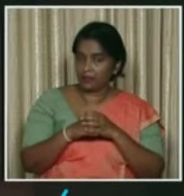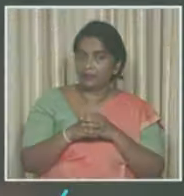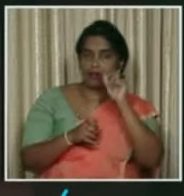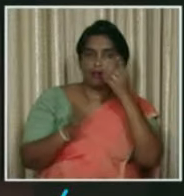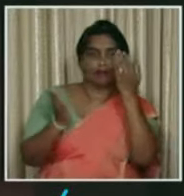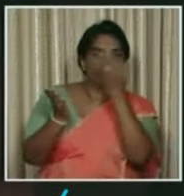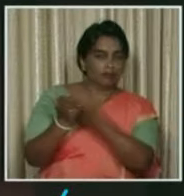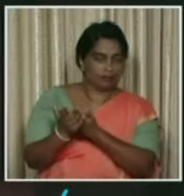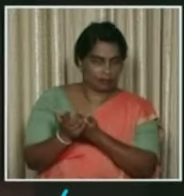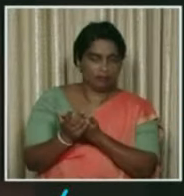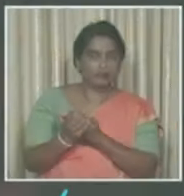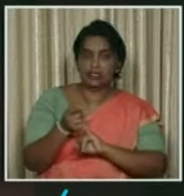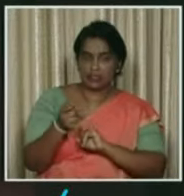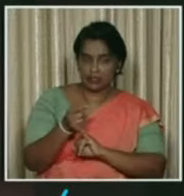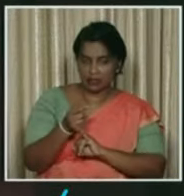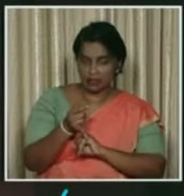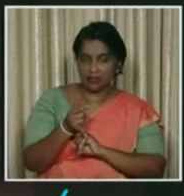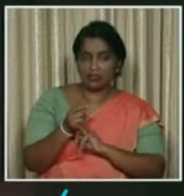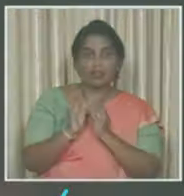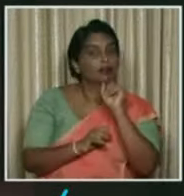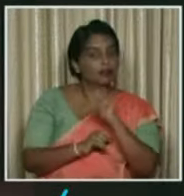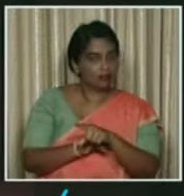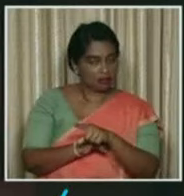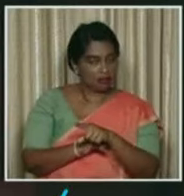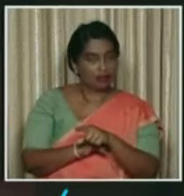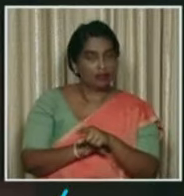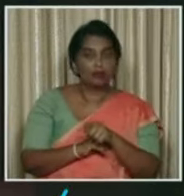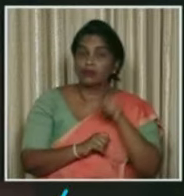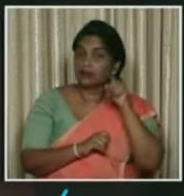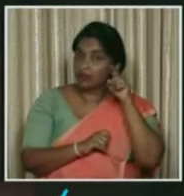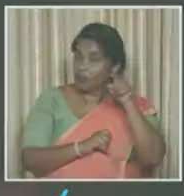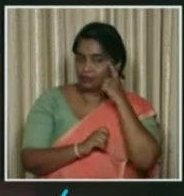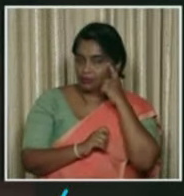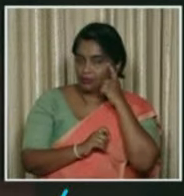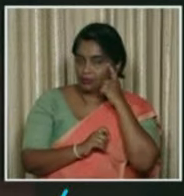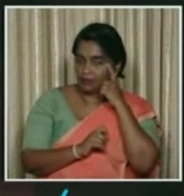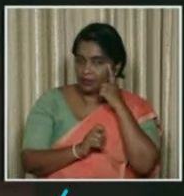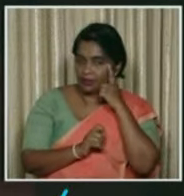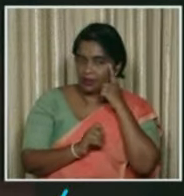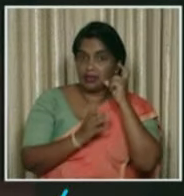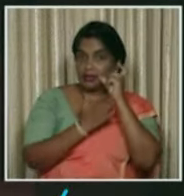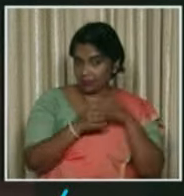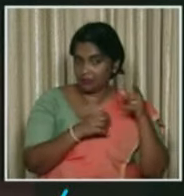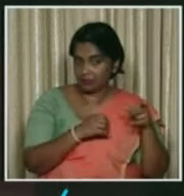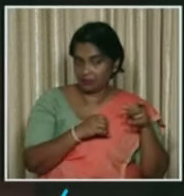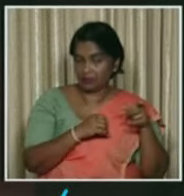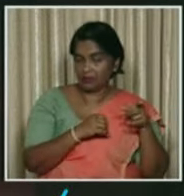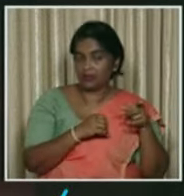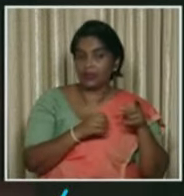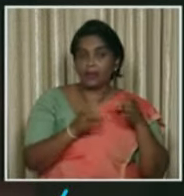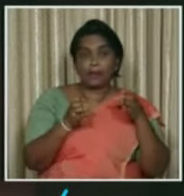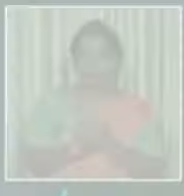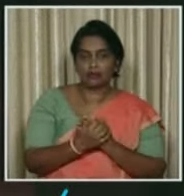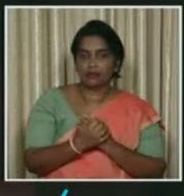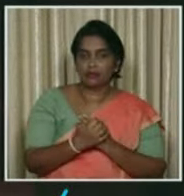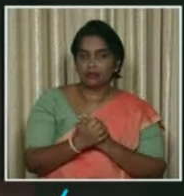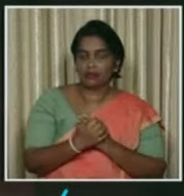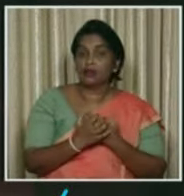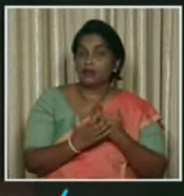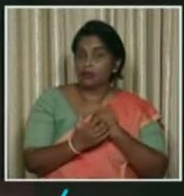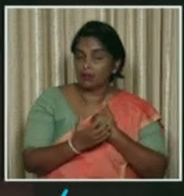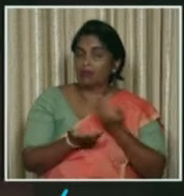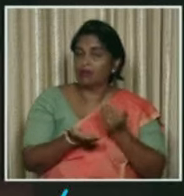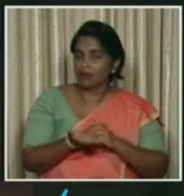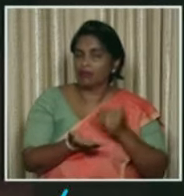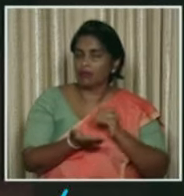ඉදිරිපත් කරා සිද්ධාර්ථන් මන්ත්‍රීවරයාගේ නම ඔබතුමාම හොඳින් දන්නවා ව්‍යවස්ථා සභාවේ පක්ෂ නායක රැස්වීම වල මම